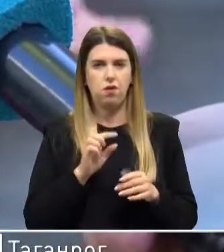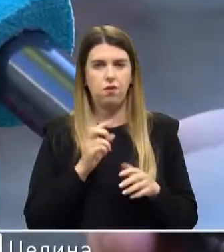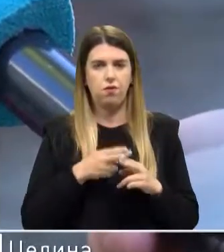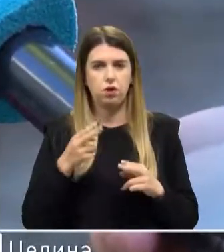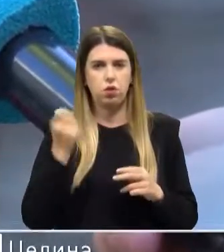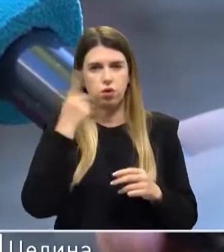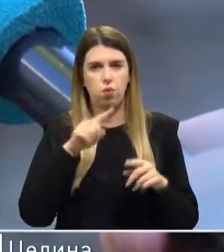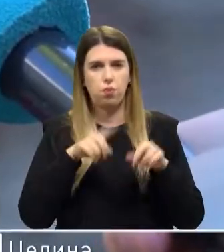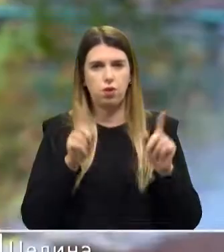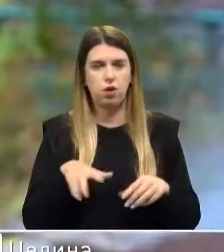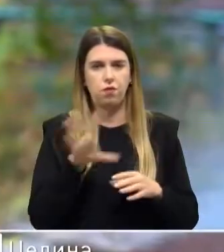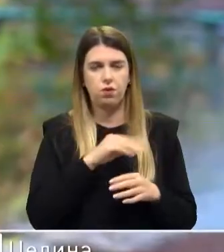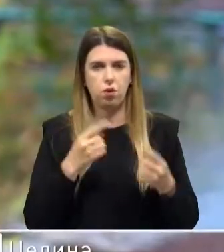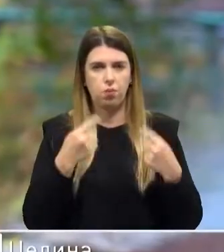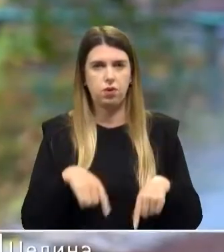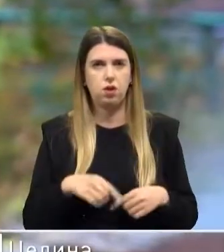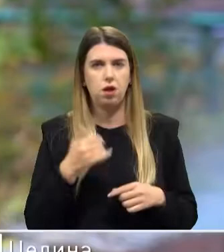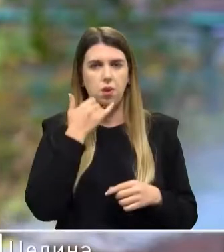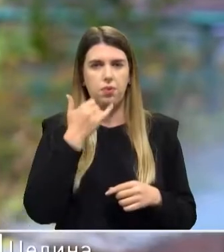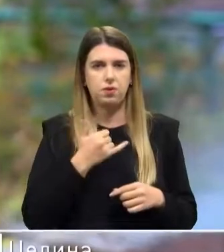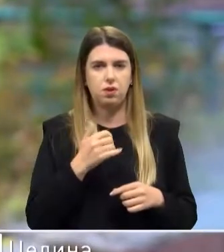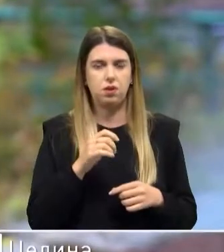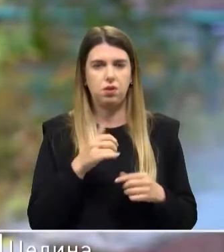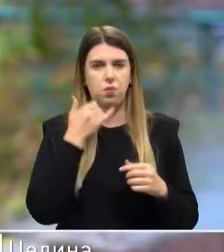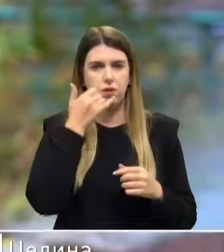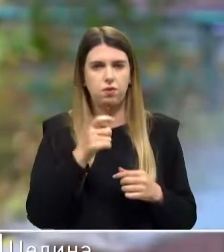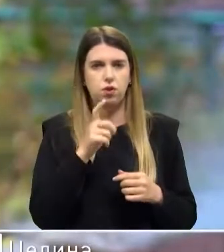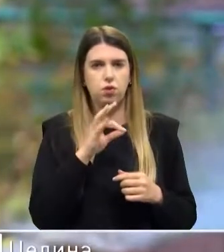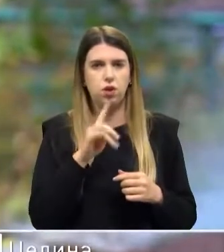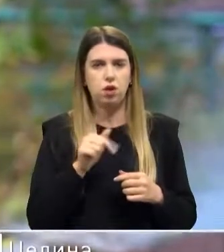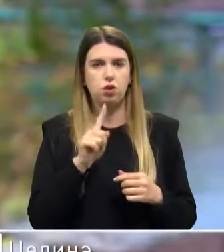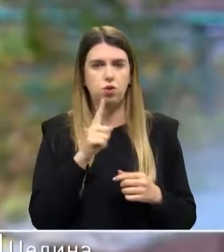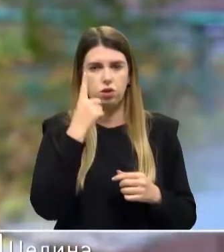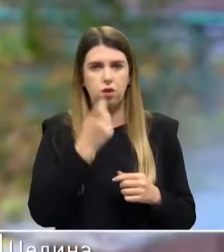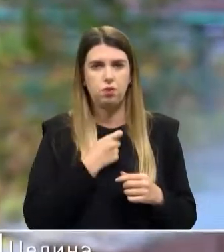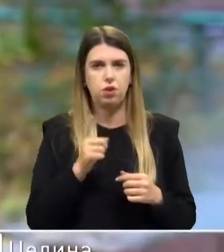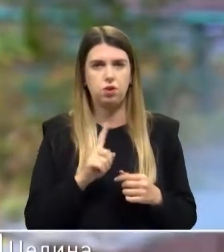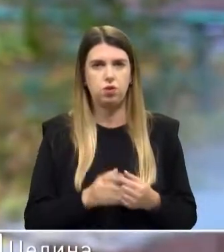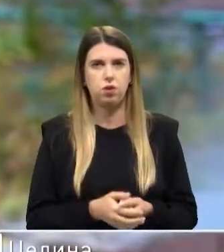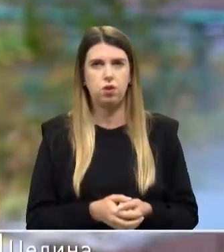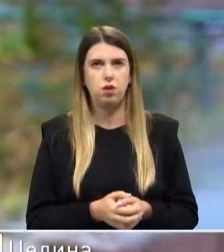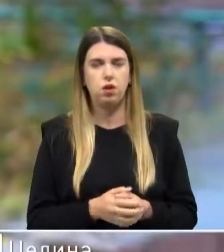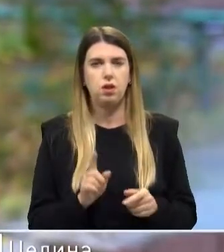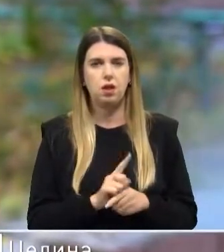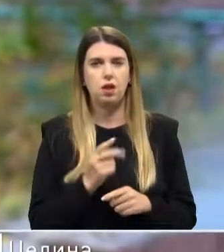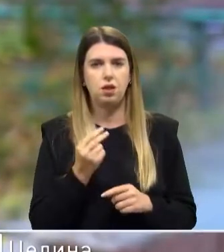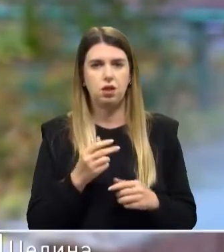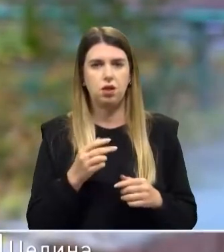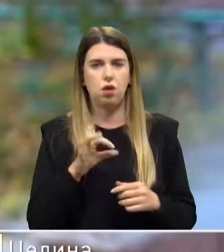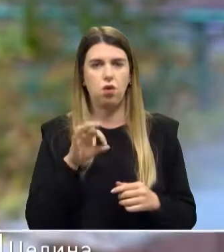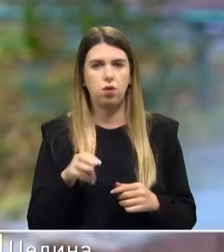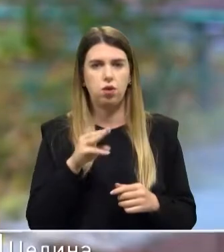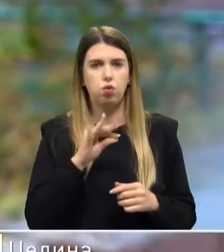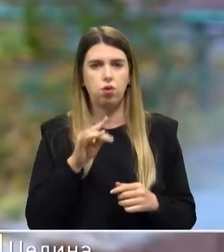что путевки аннулированы. Мы позвонили в сам лагерь «Зорька», на что нам сообщили, что никаких денег от